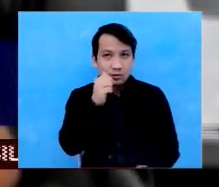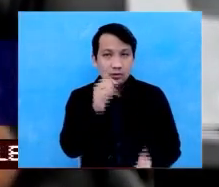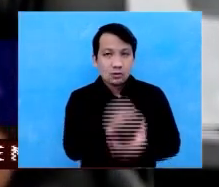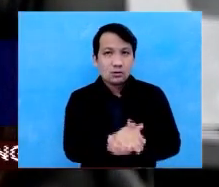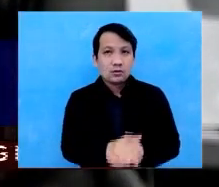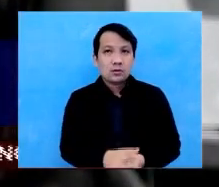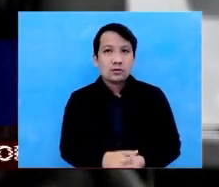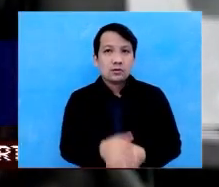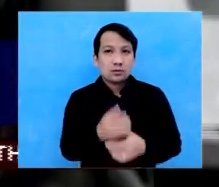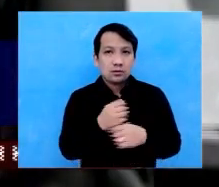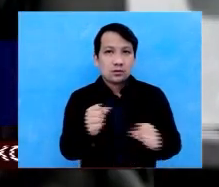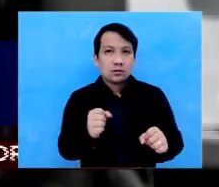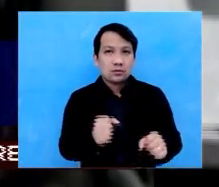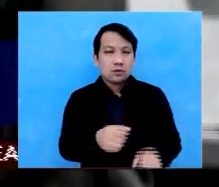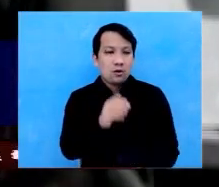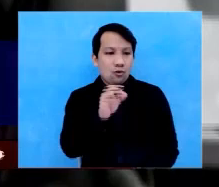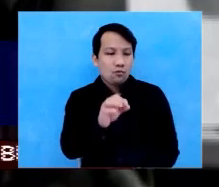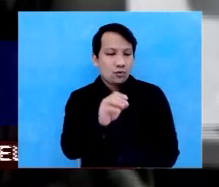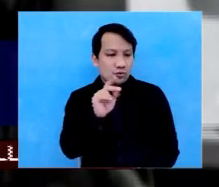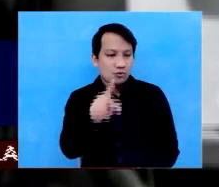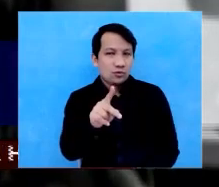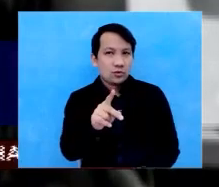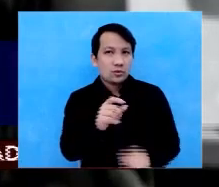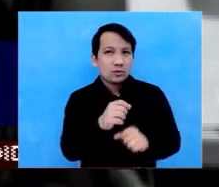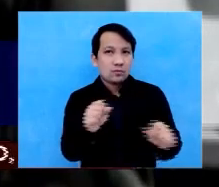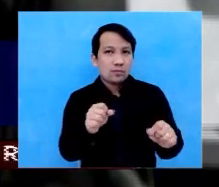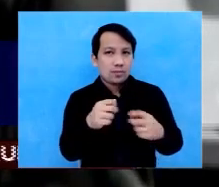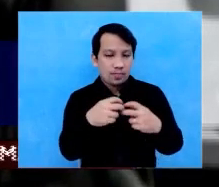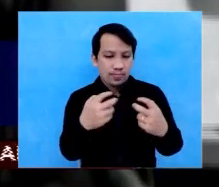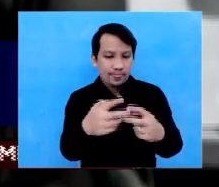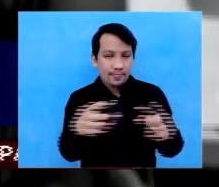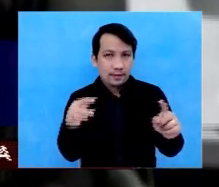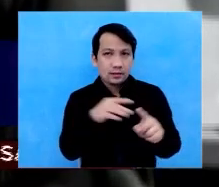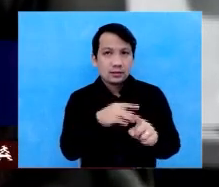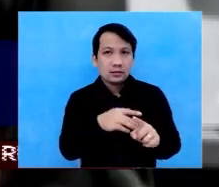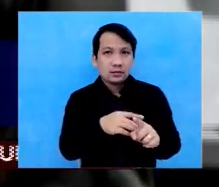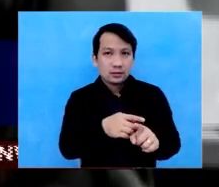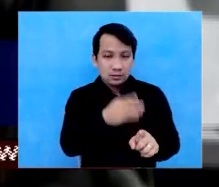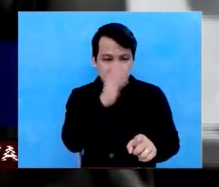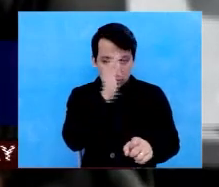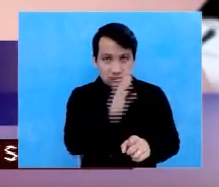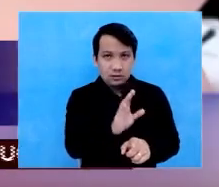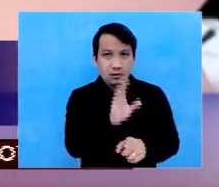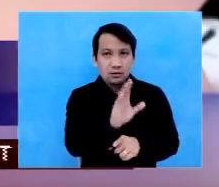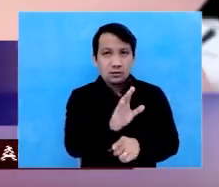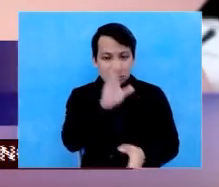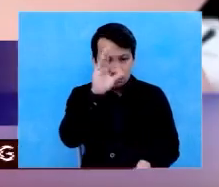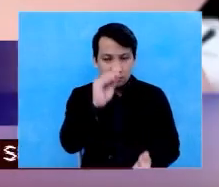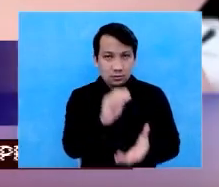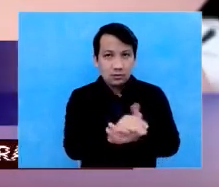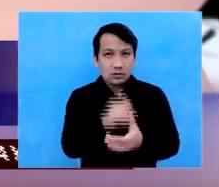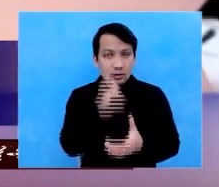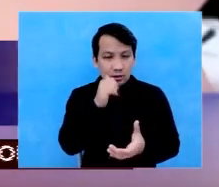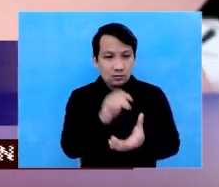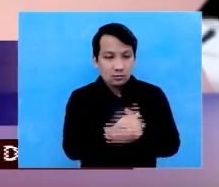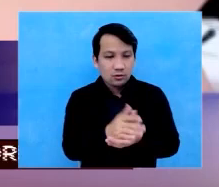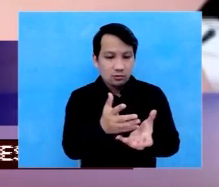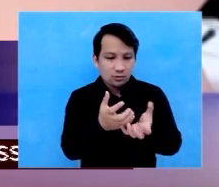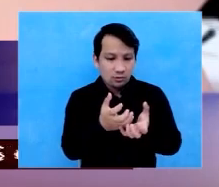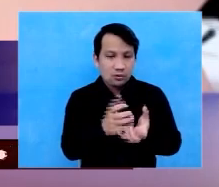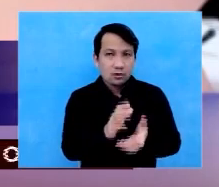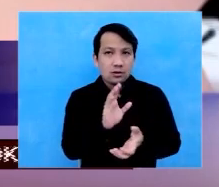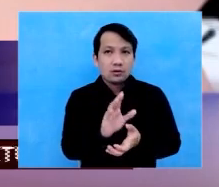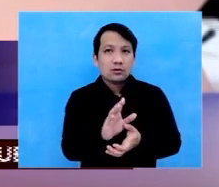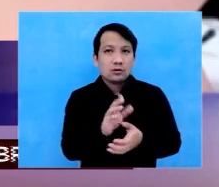secured ha? Ang paligid mo kung mas makikinig ka sa asawa mo. Sa mga nais,